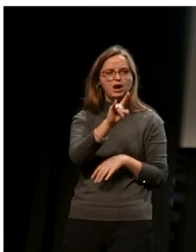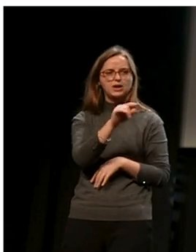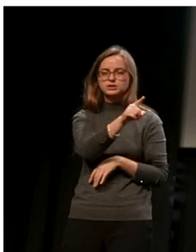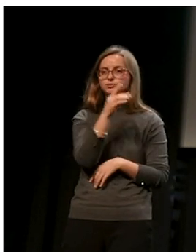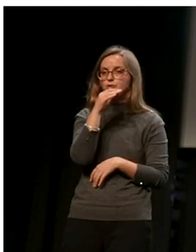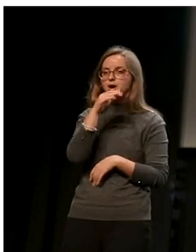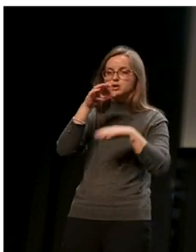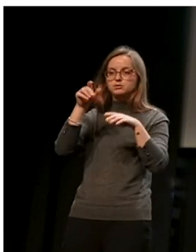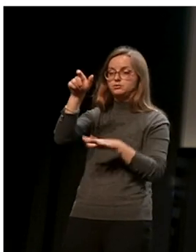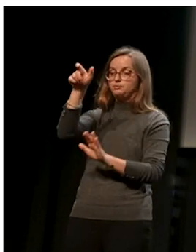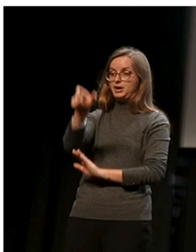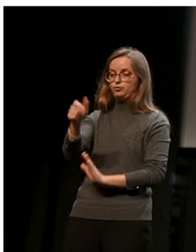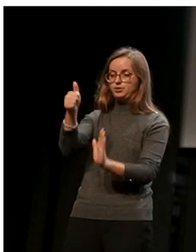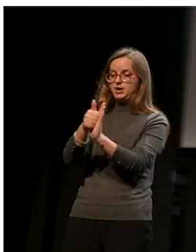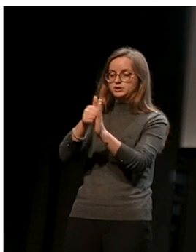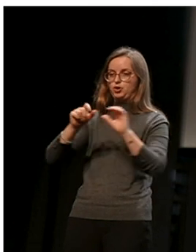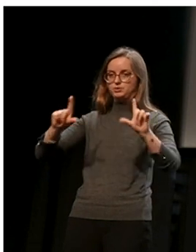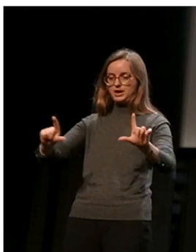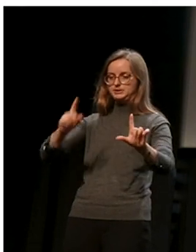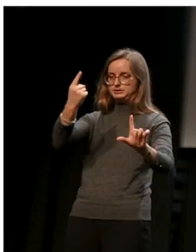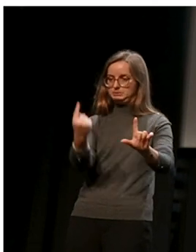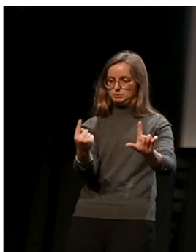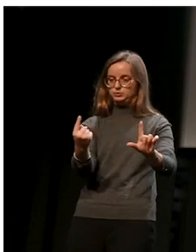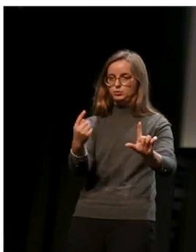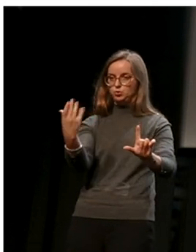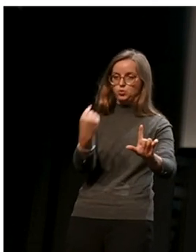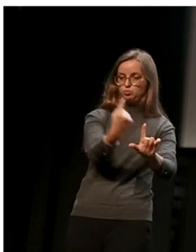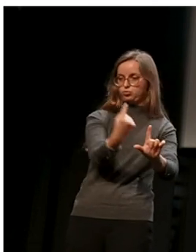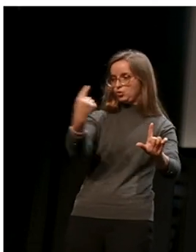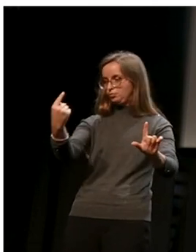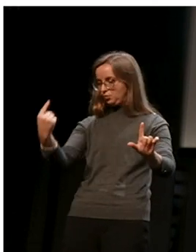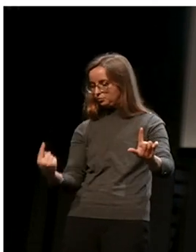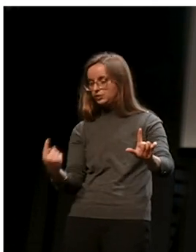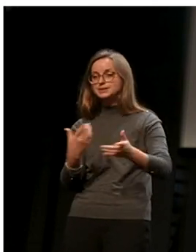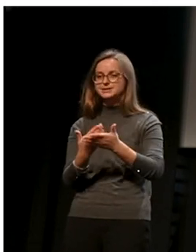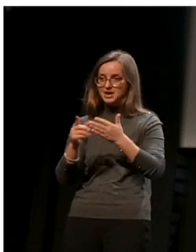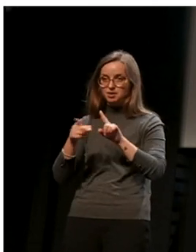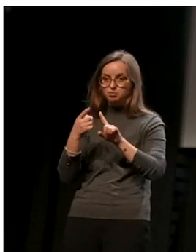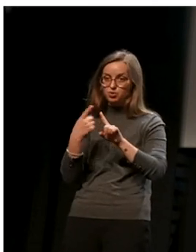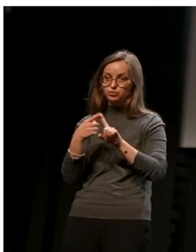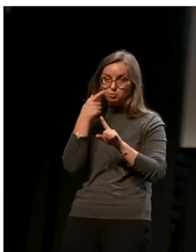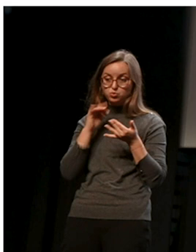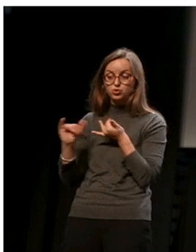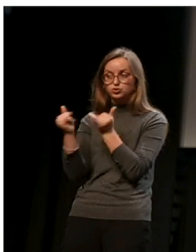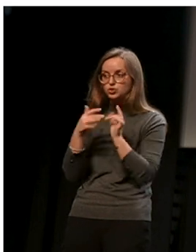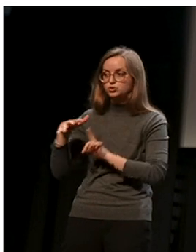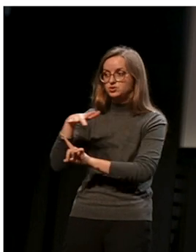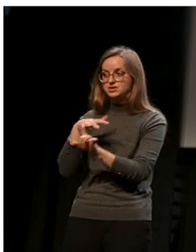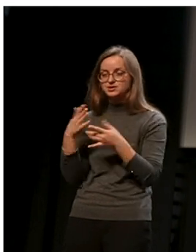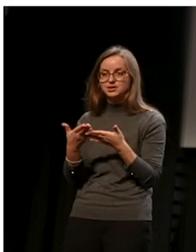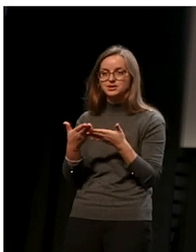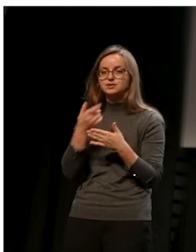comment sur ta carte. Il y a plein d'informations. Et ça, quand un illustrateur qui connaît ses contraintes, qui connaît ses